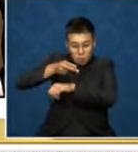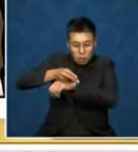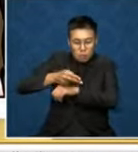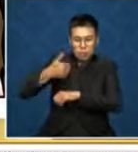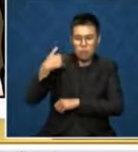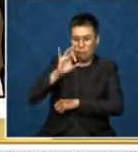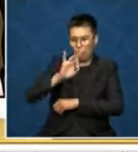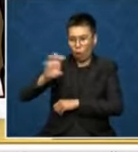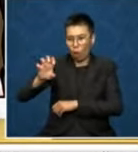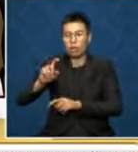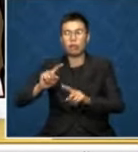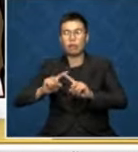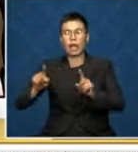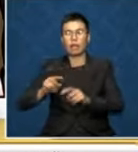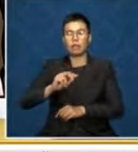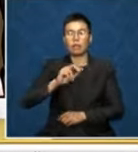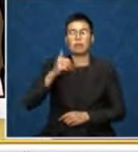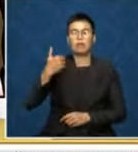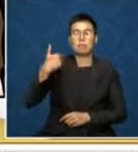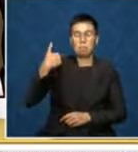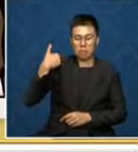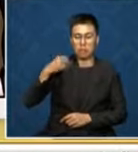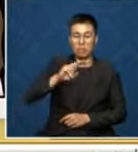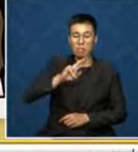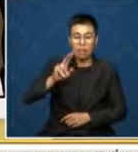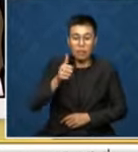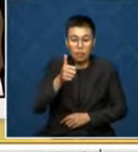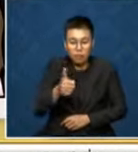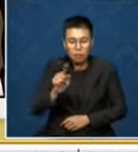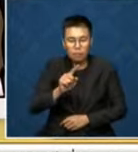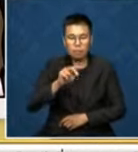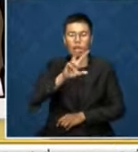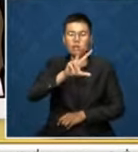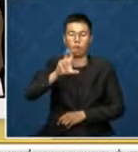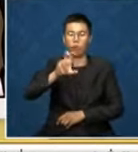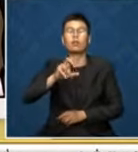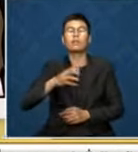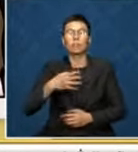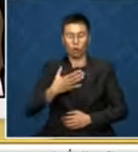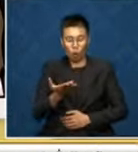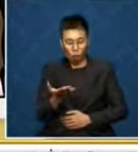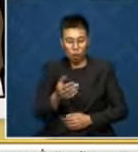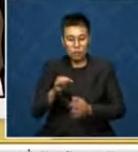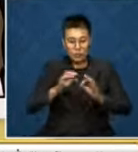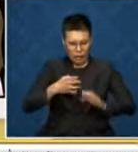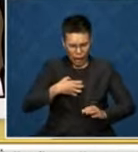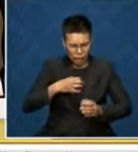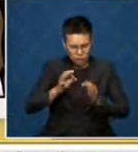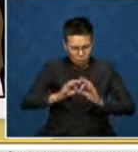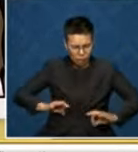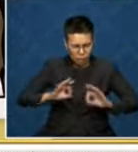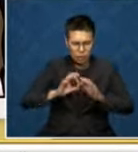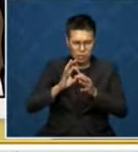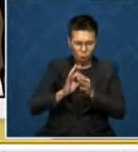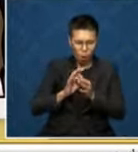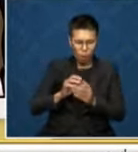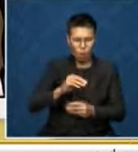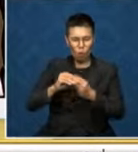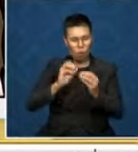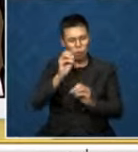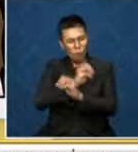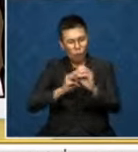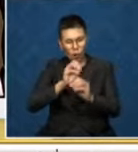ท่านั้นขอให้ท่านประธานแจ้งไปยังหน่วยงานที่เกี่ยวข้องค่ะขอให้ความสำคัญกับเรื่องความปลอดภัยในพื้น